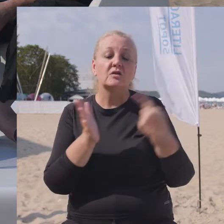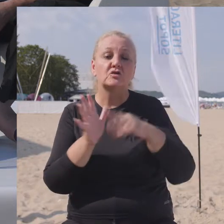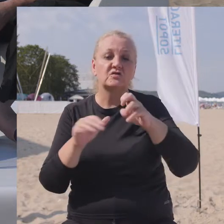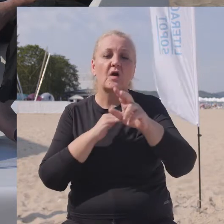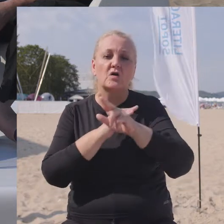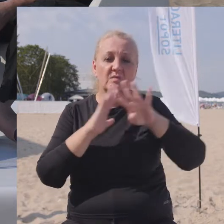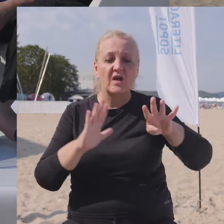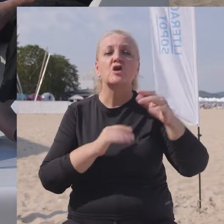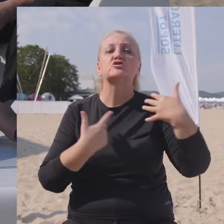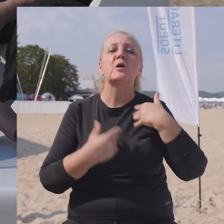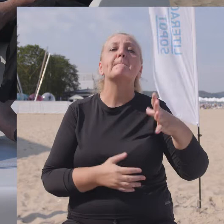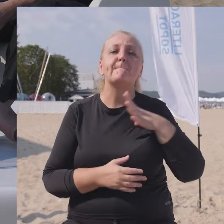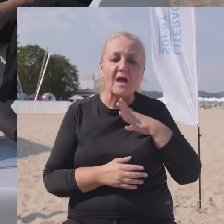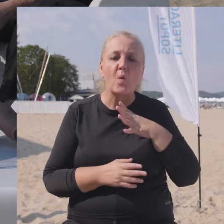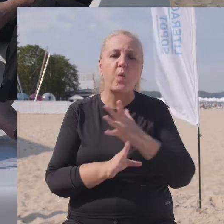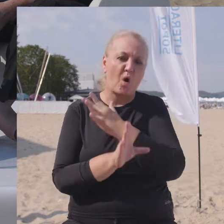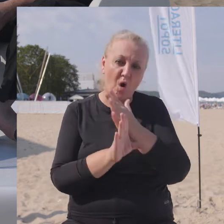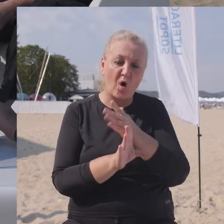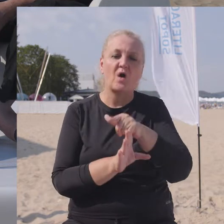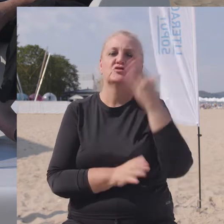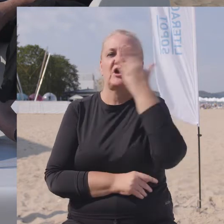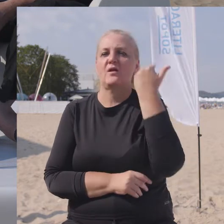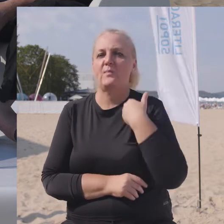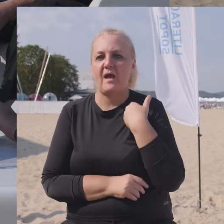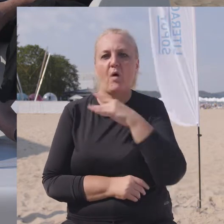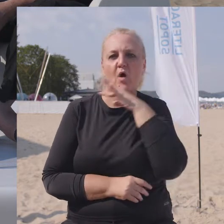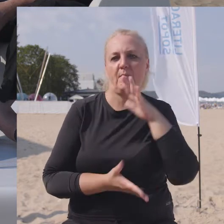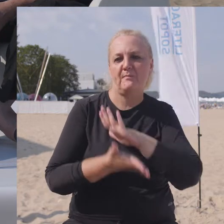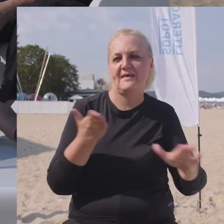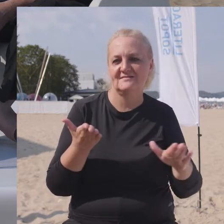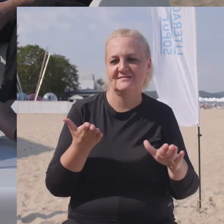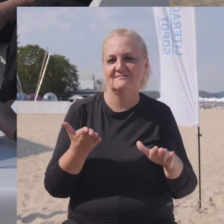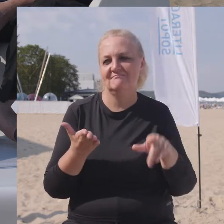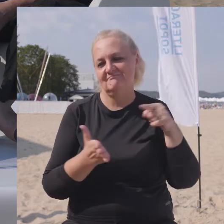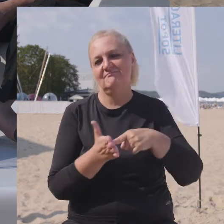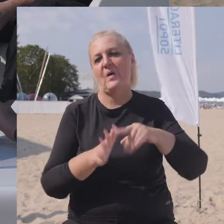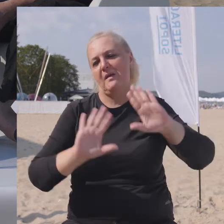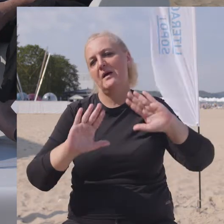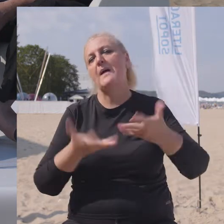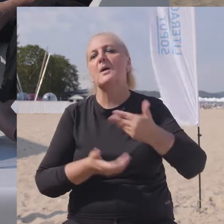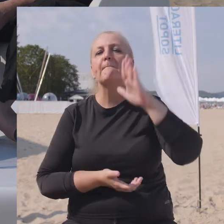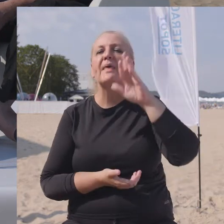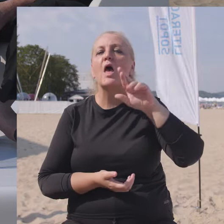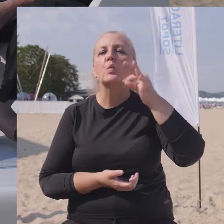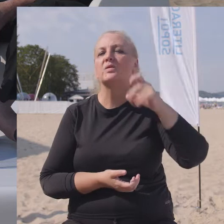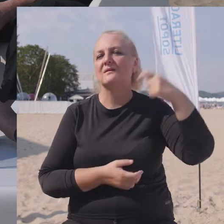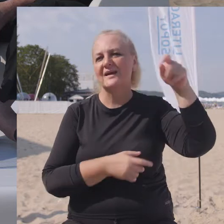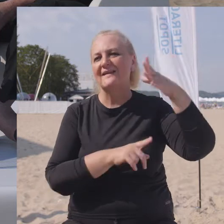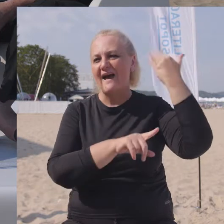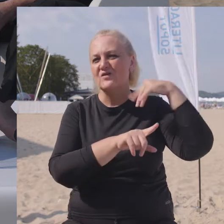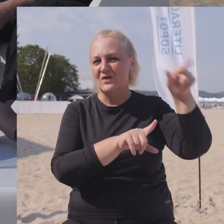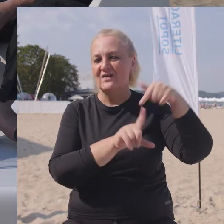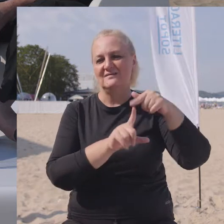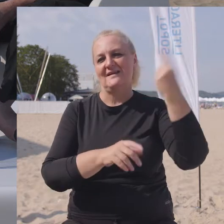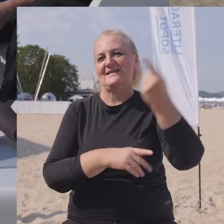życie było czarno-białe i po prostu w ogóle nie było kolorów, bo tam Bierut zakazał. Szary PRL dla